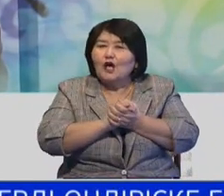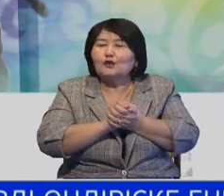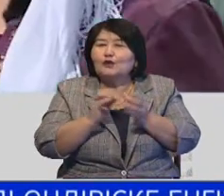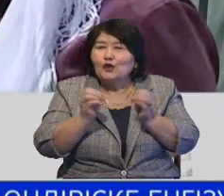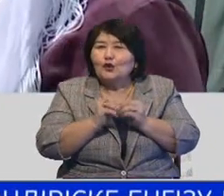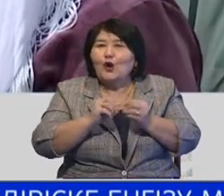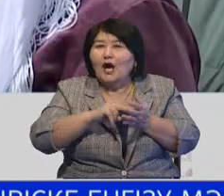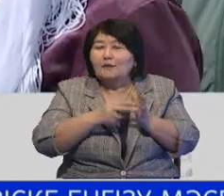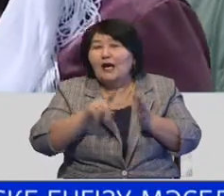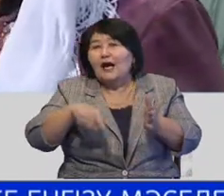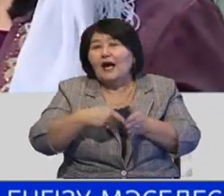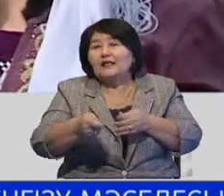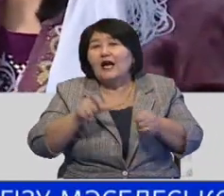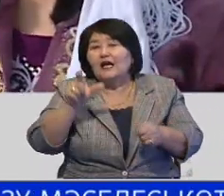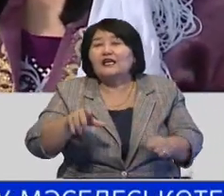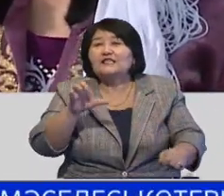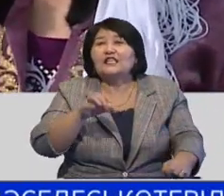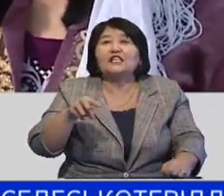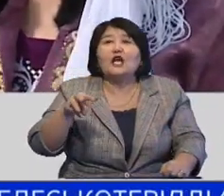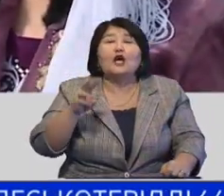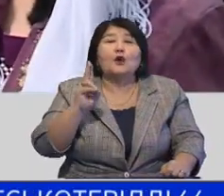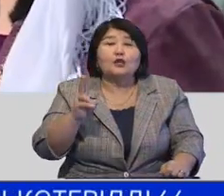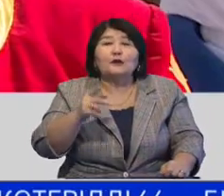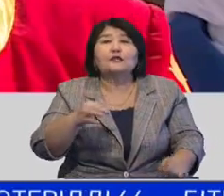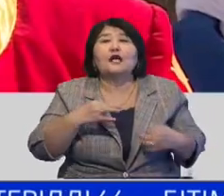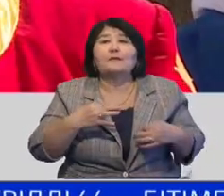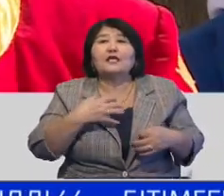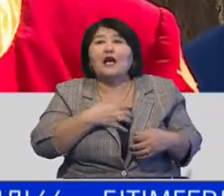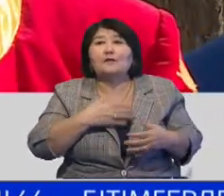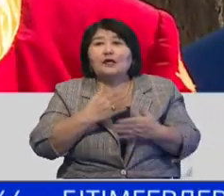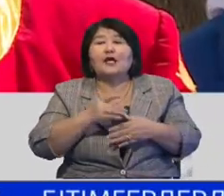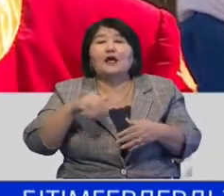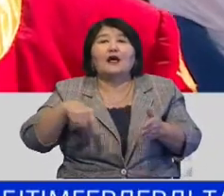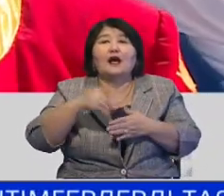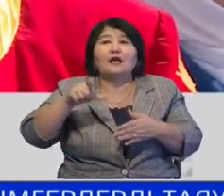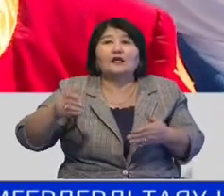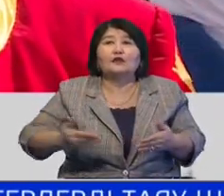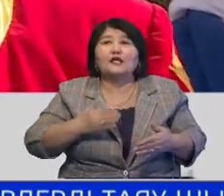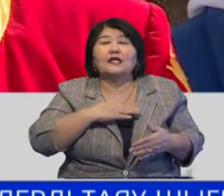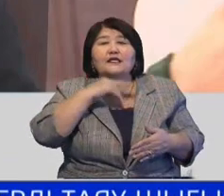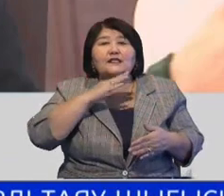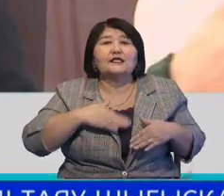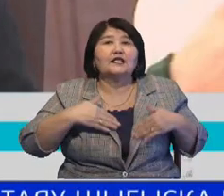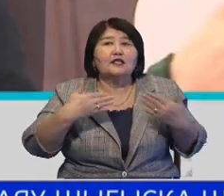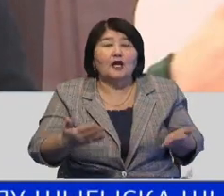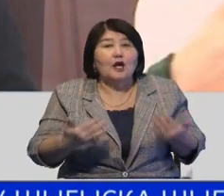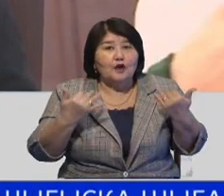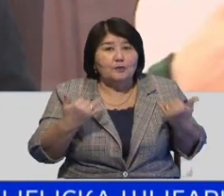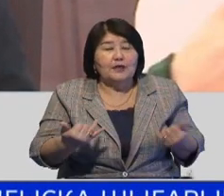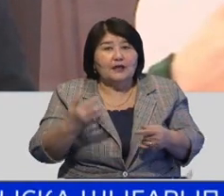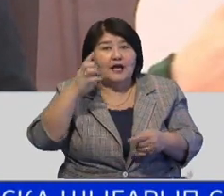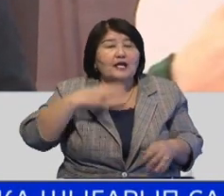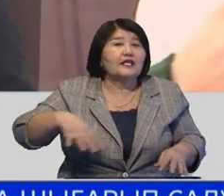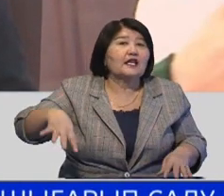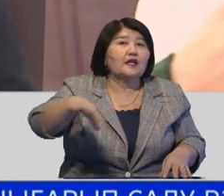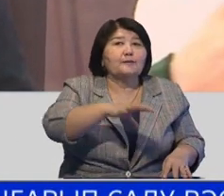тұрақтылыққа меңзейді. Қала әкімі Серік Қожанияз осынау мерекенің мән мазмұнына тоқталып, қала тұрғындарына ізгі тілегін жеткізді. Биылғы жылы еліміз